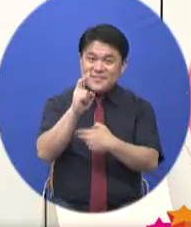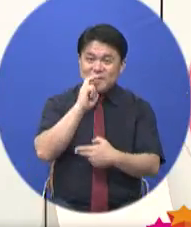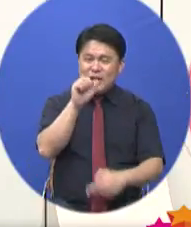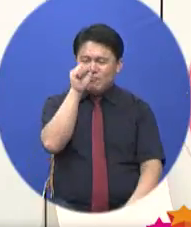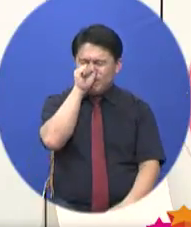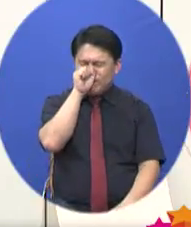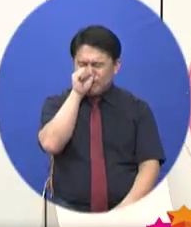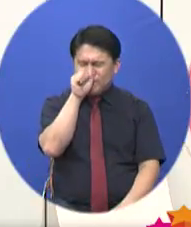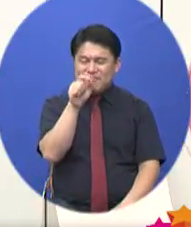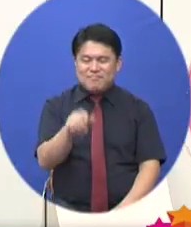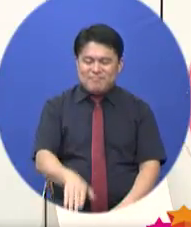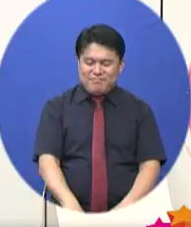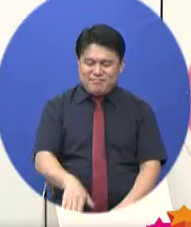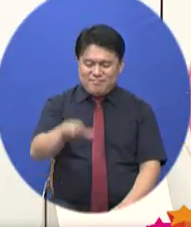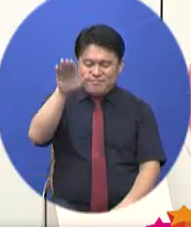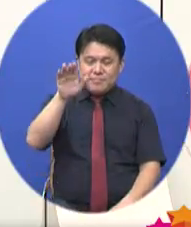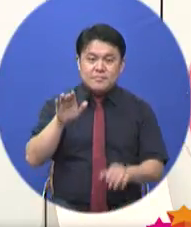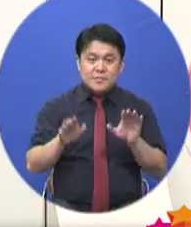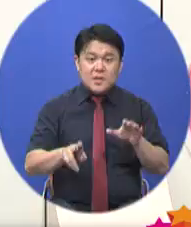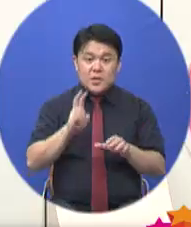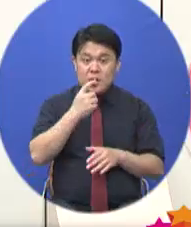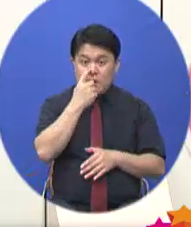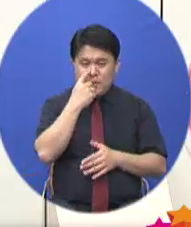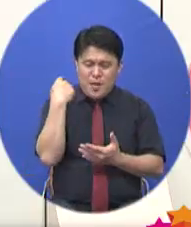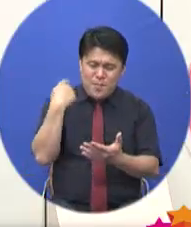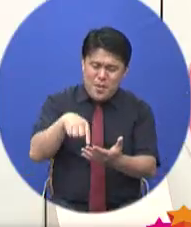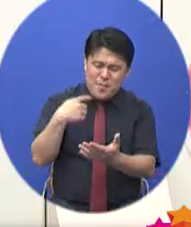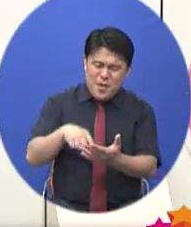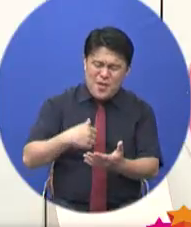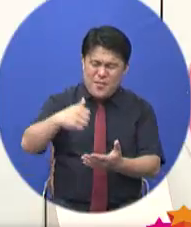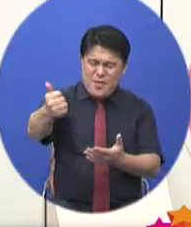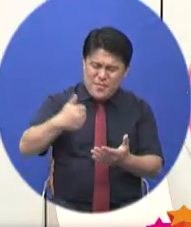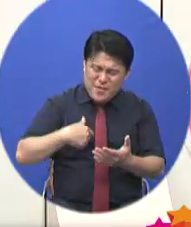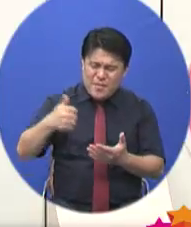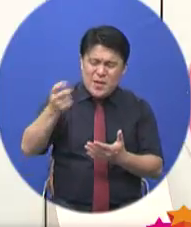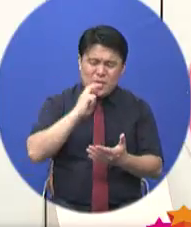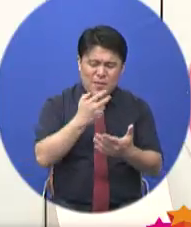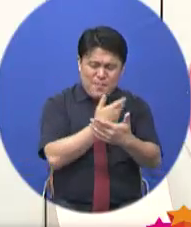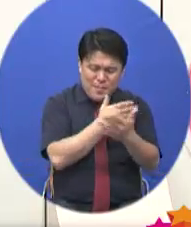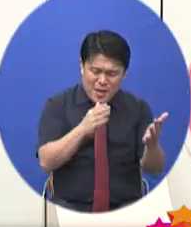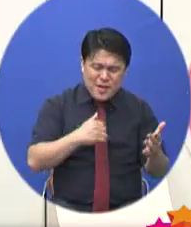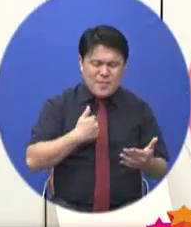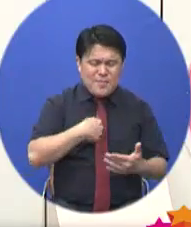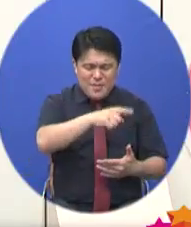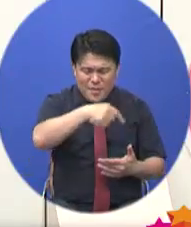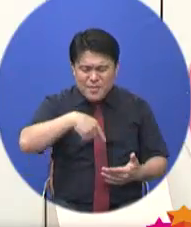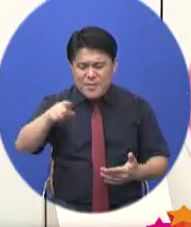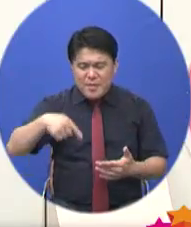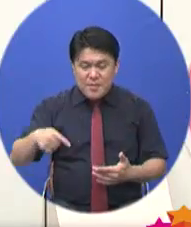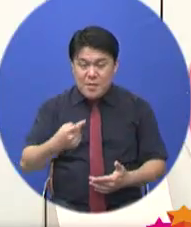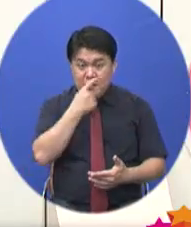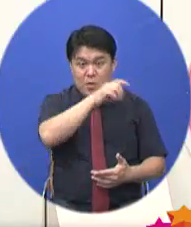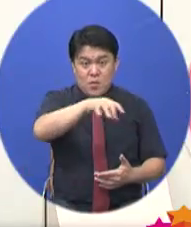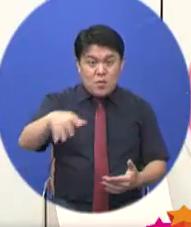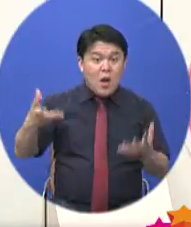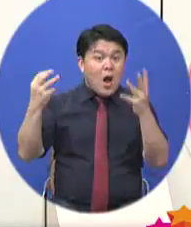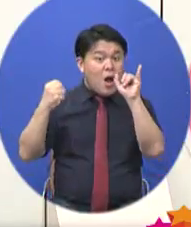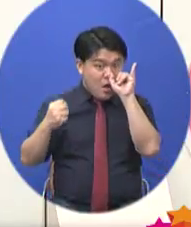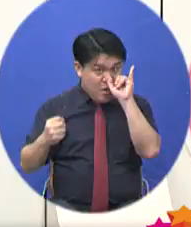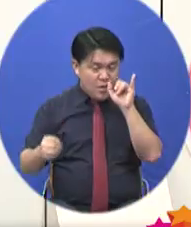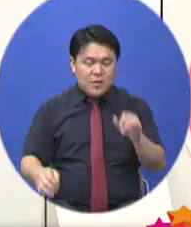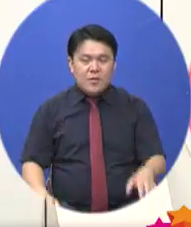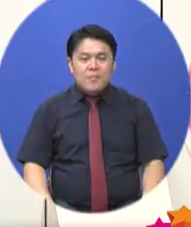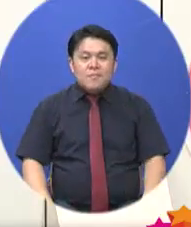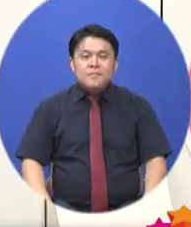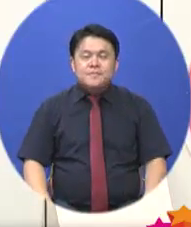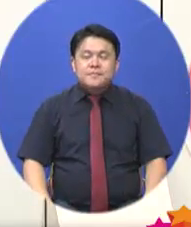네. 그런데요. 요즘에는 노래교실이다. 아니면 노래방이다. 뭐 이렇게 배울 방법이 여러